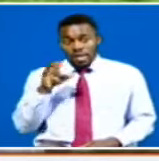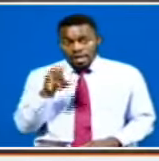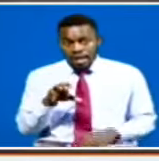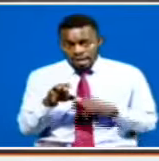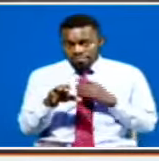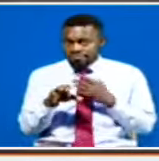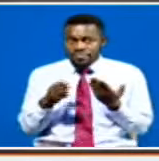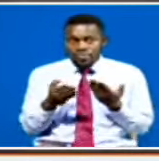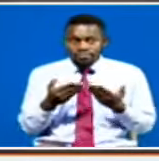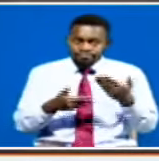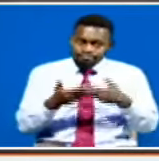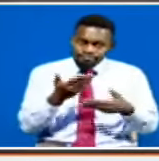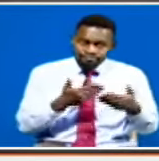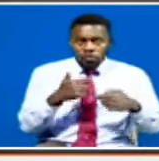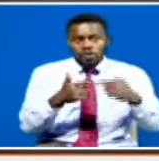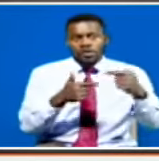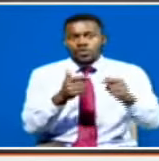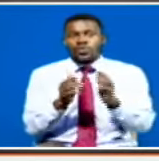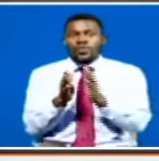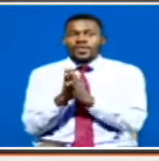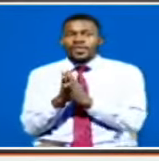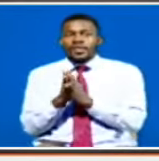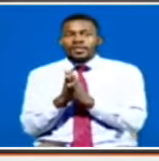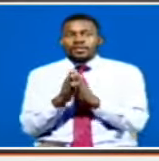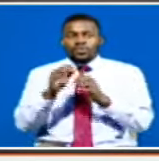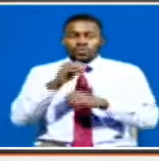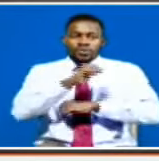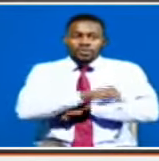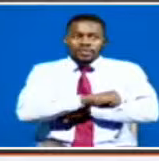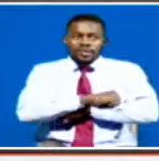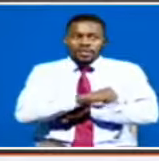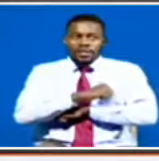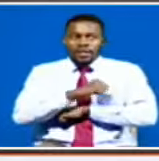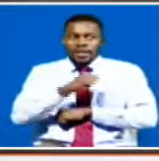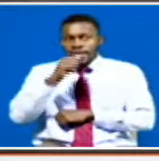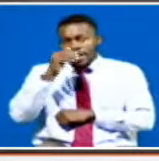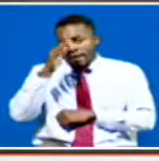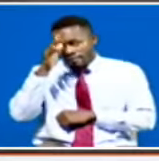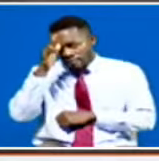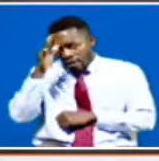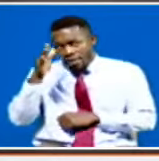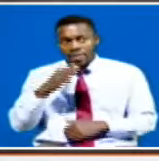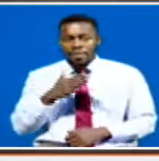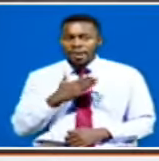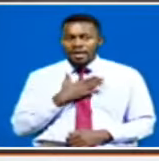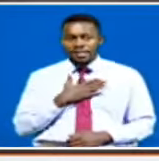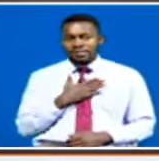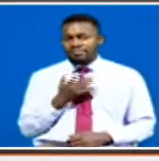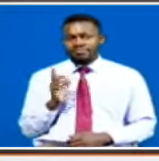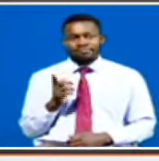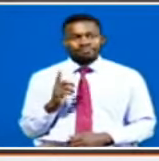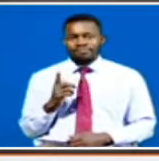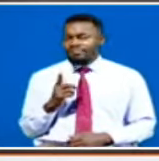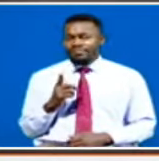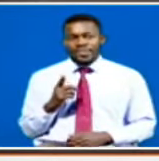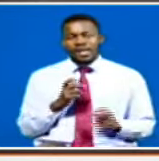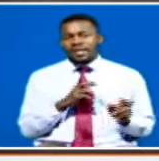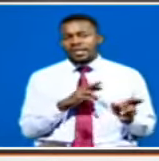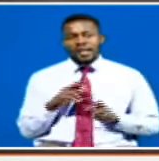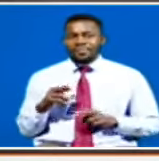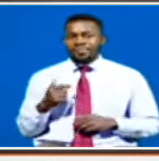yake. Na isingekuwa ni huyo baba yangu, sasa ningekuwa mbali, hata ningekuwa nishafanya